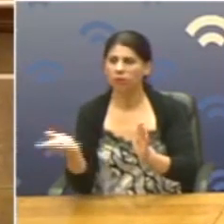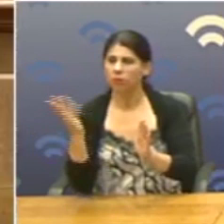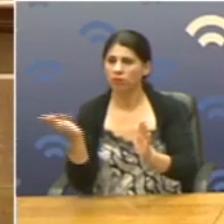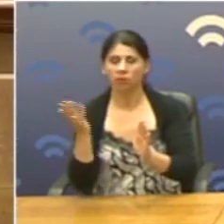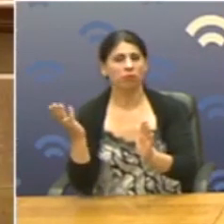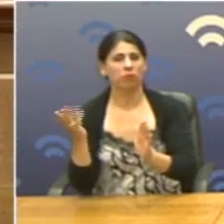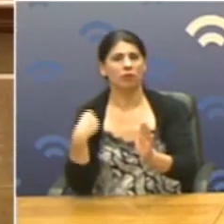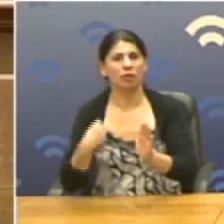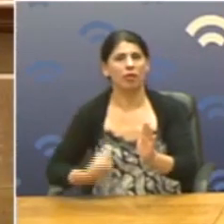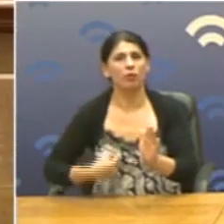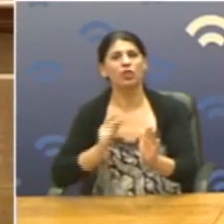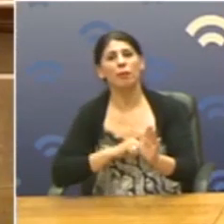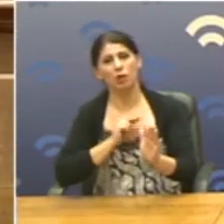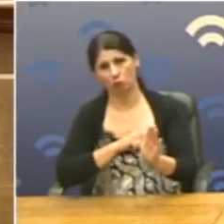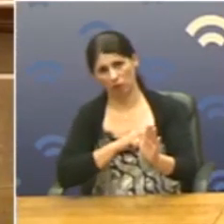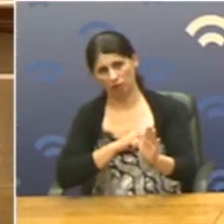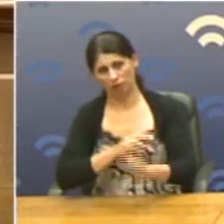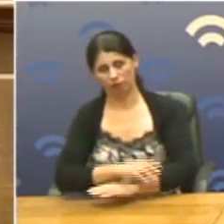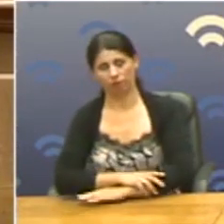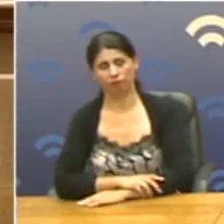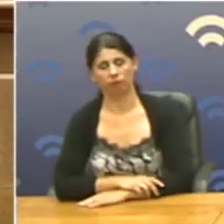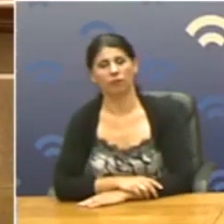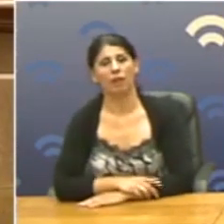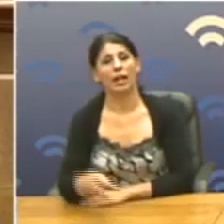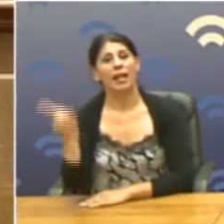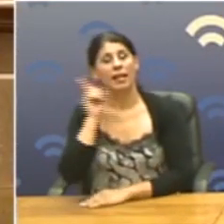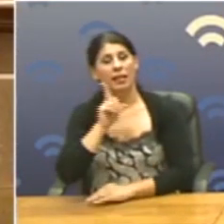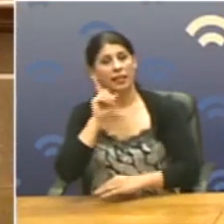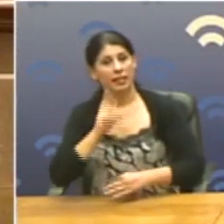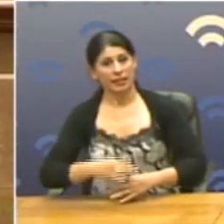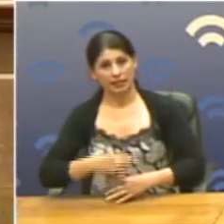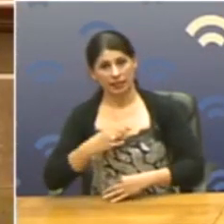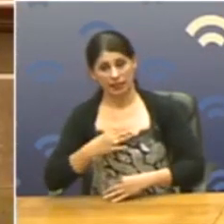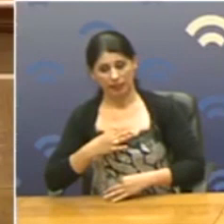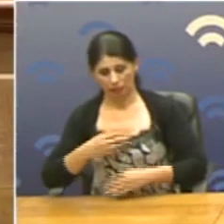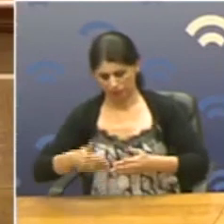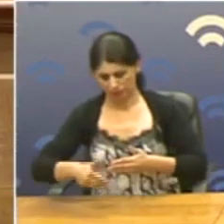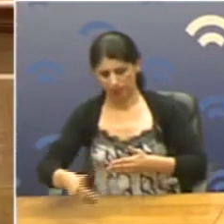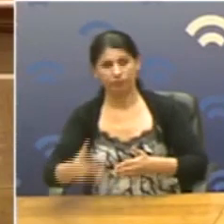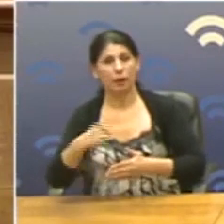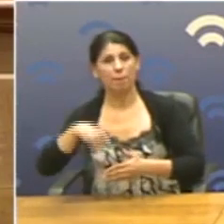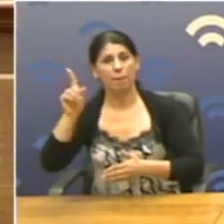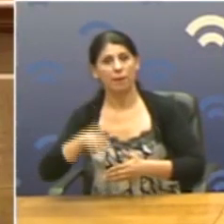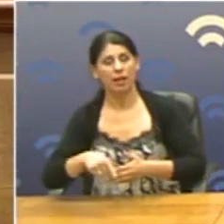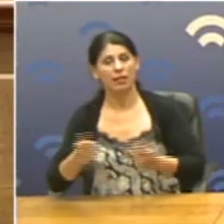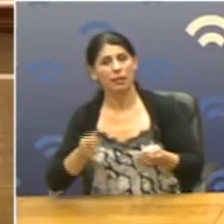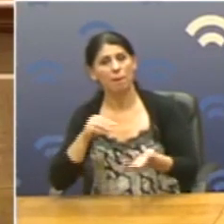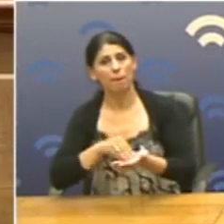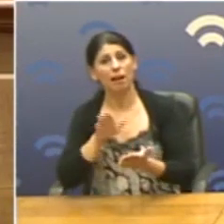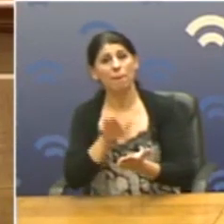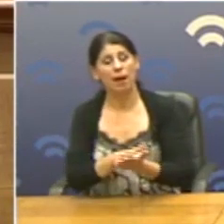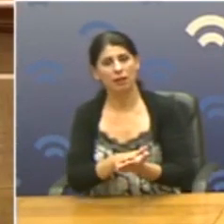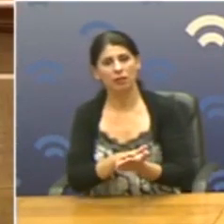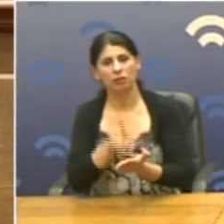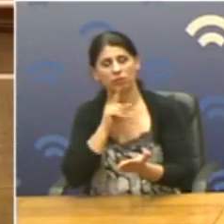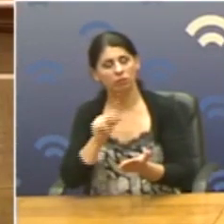οποιαδήποτε δημοτική περιουσία. Κυρίες και κύριοι, αυτές τις μέρες γίναμε πάλι μάρτυρες του